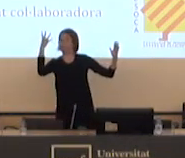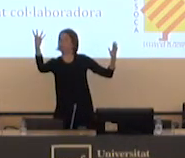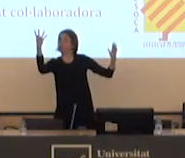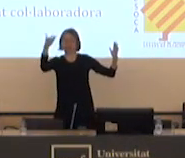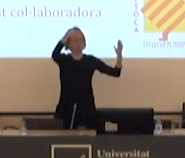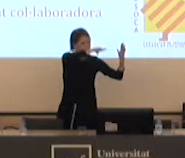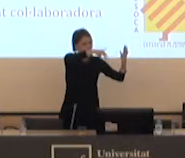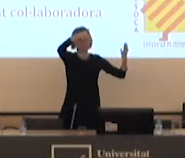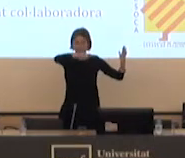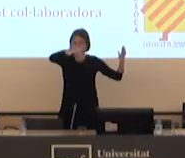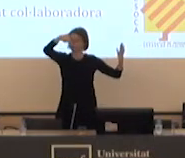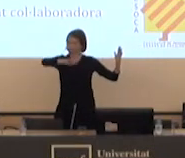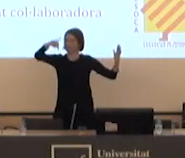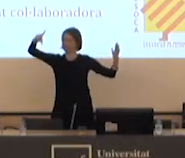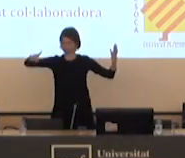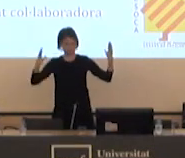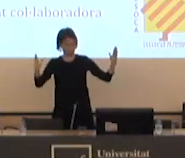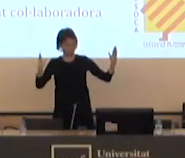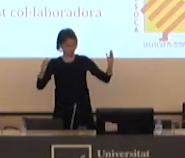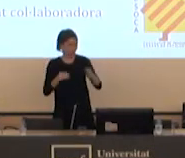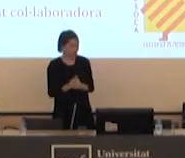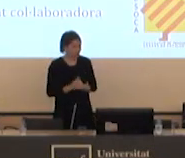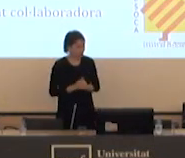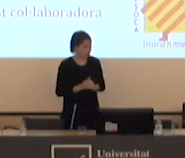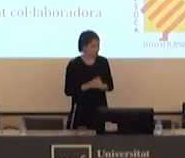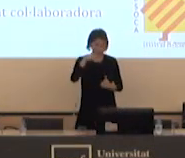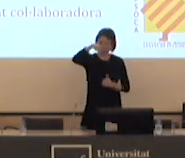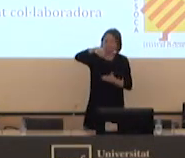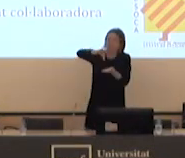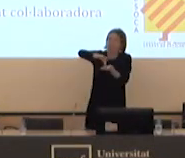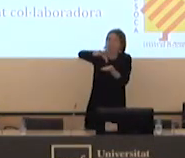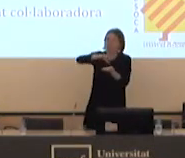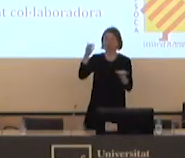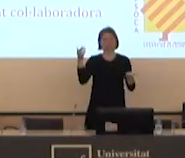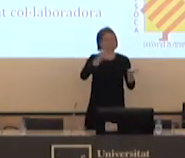4 trimestres fins ara. 4 trimestres.